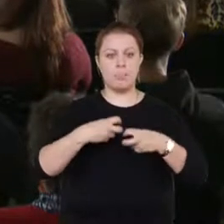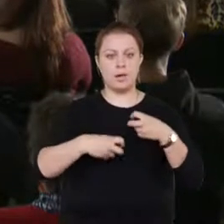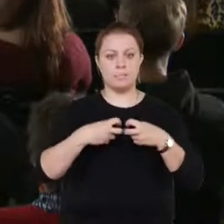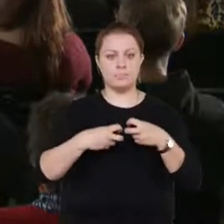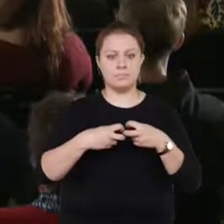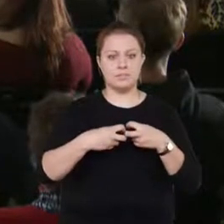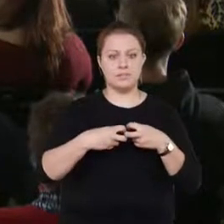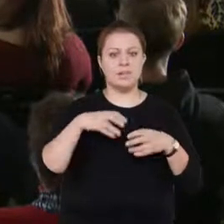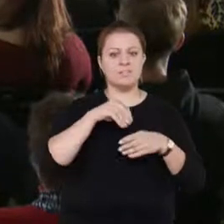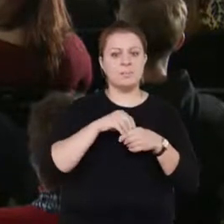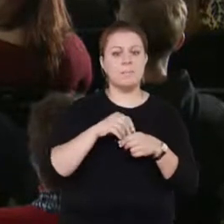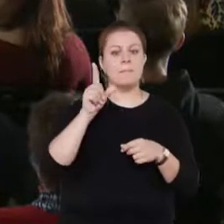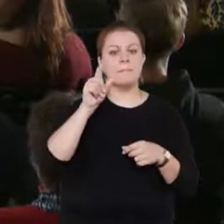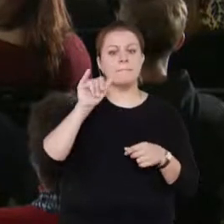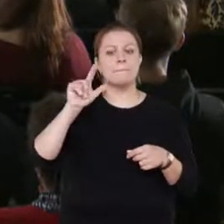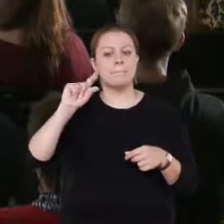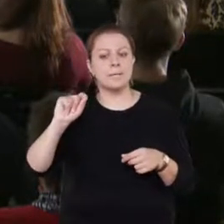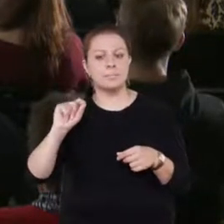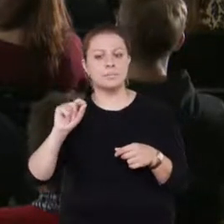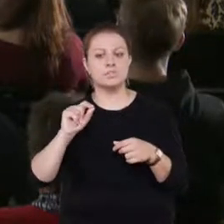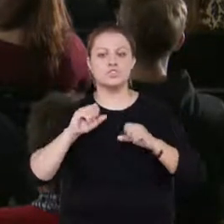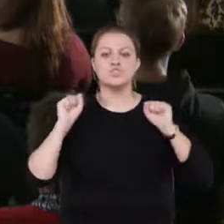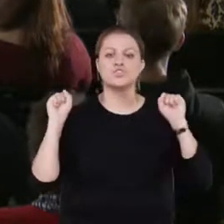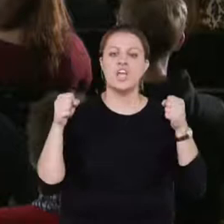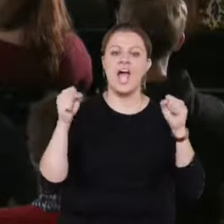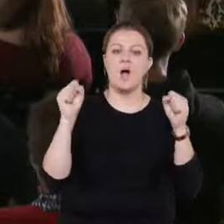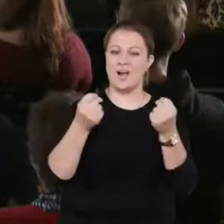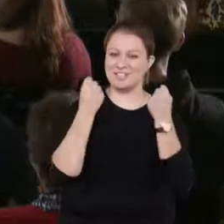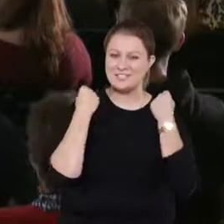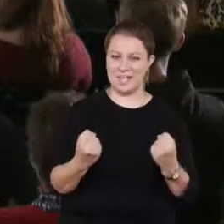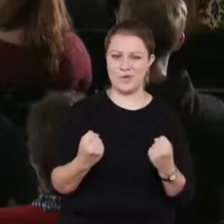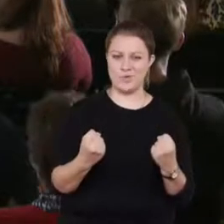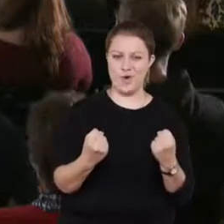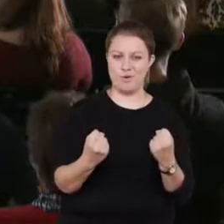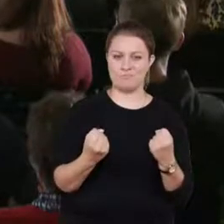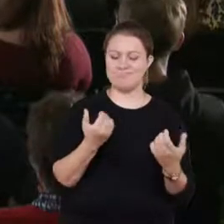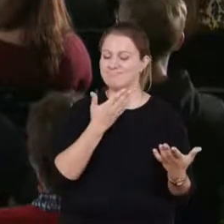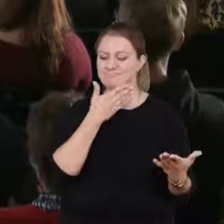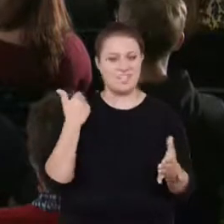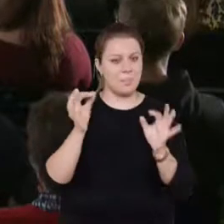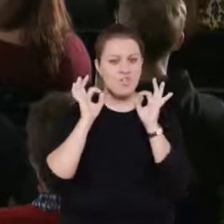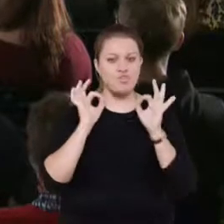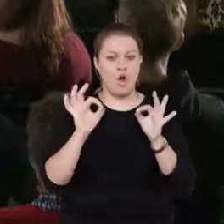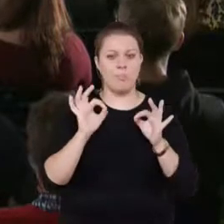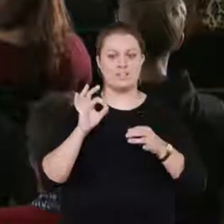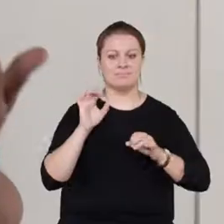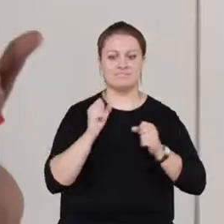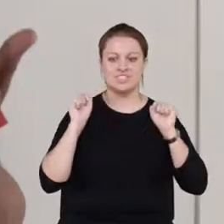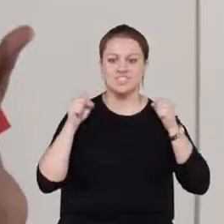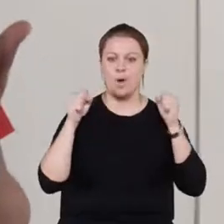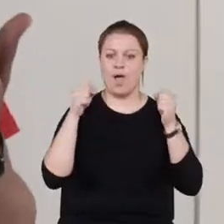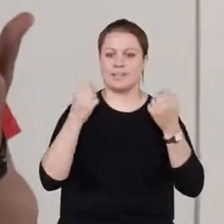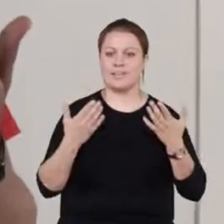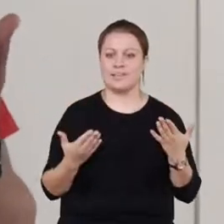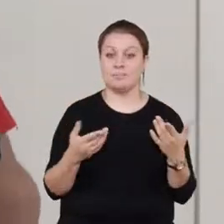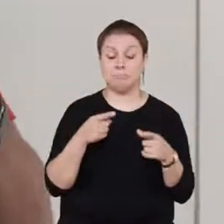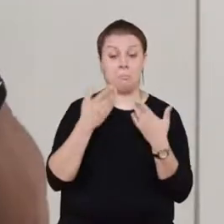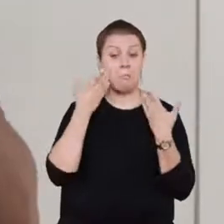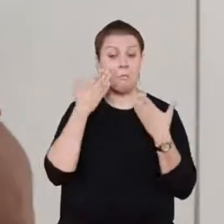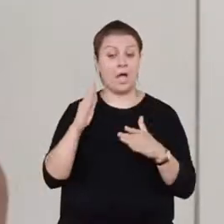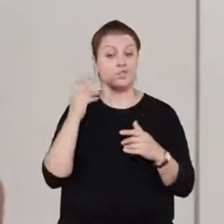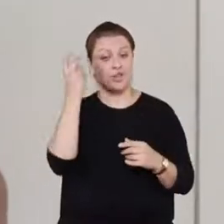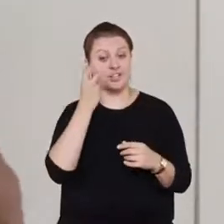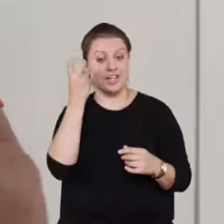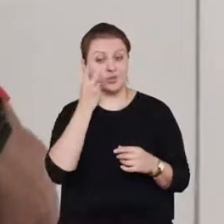że Państwowa Inspekcja Pracy działa jak należy. Jest to bardzo interesująca, i